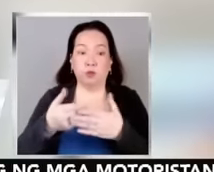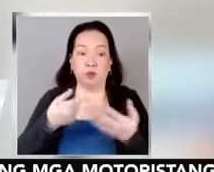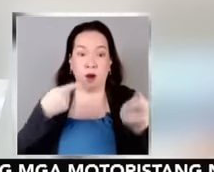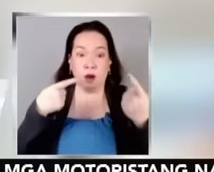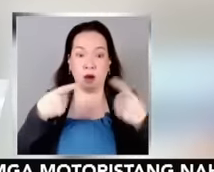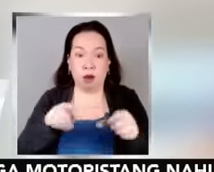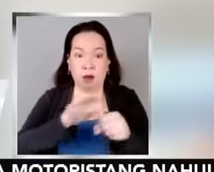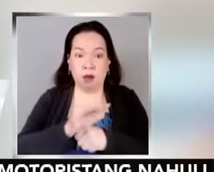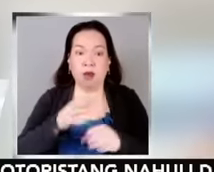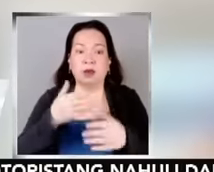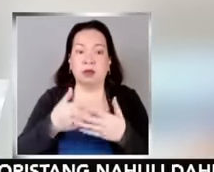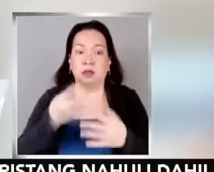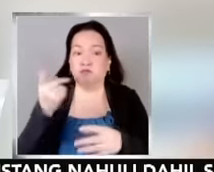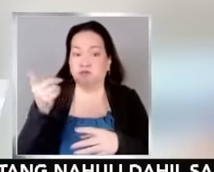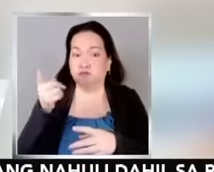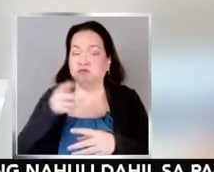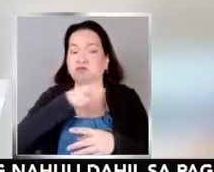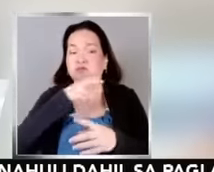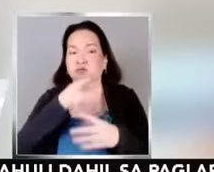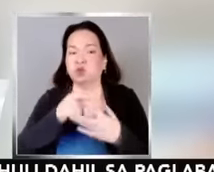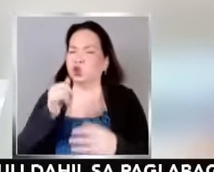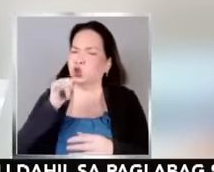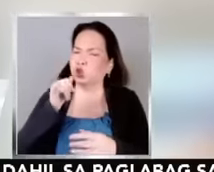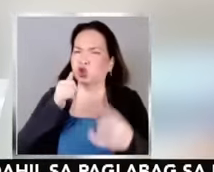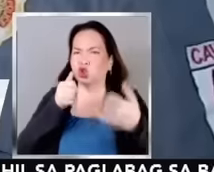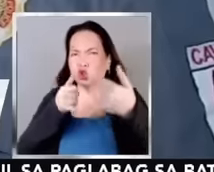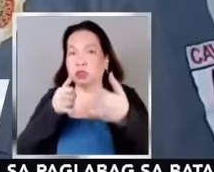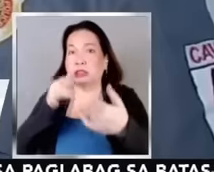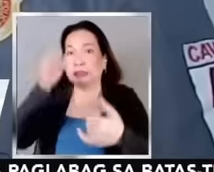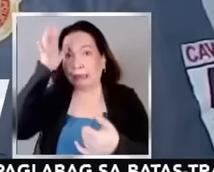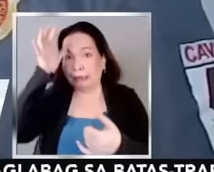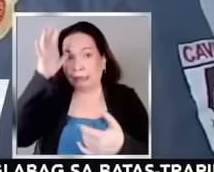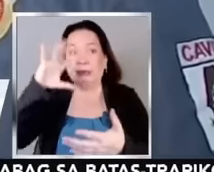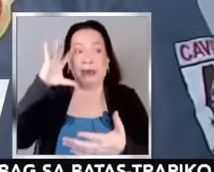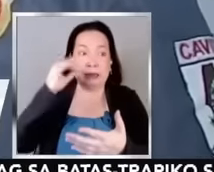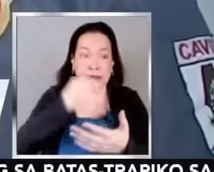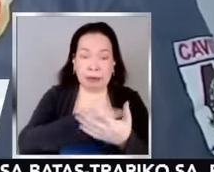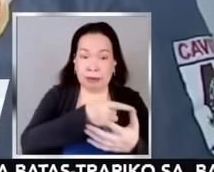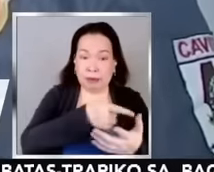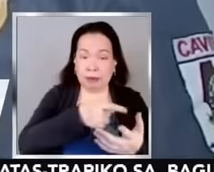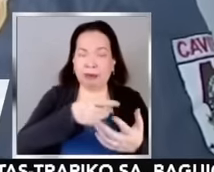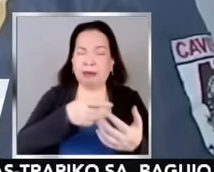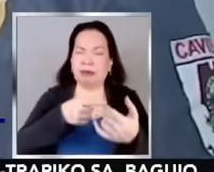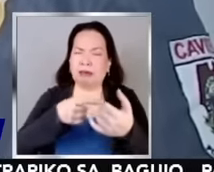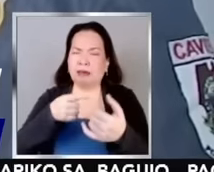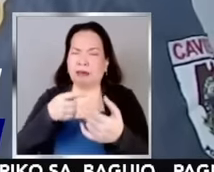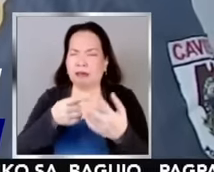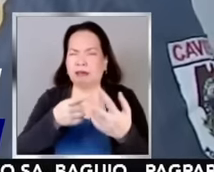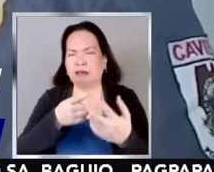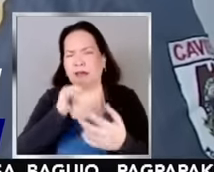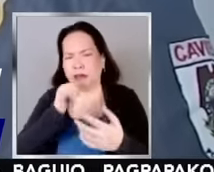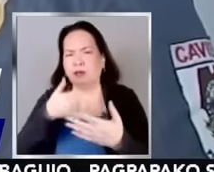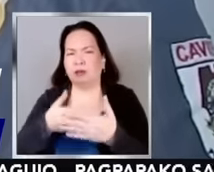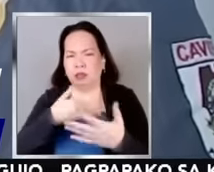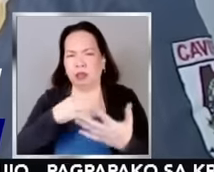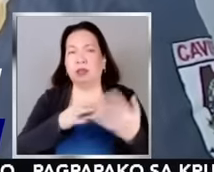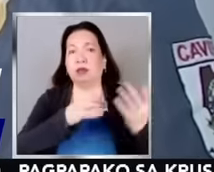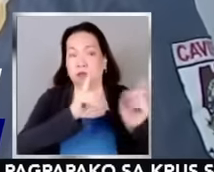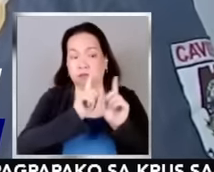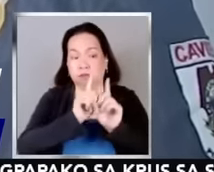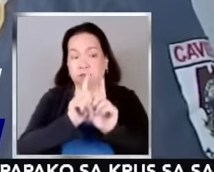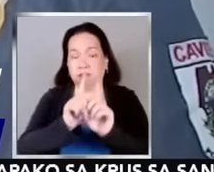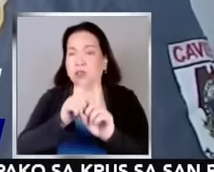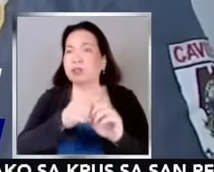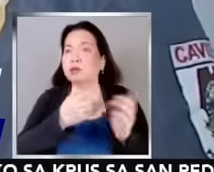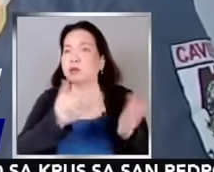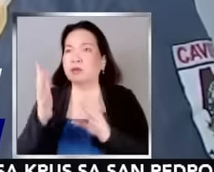raw ang suspect sa kanyang kumpare na ama ng biktima. Dinala po niya sa kawayanan yung bata at